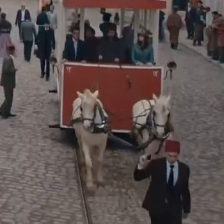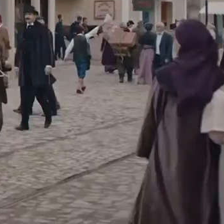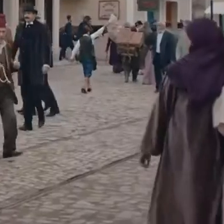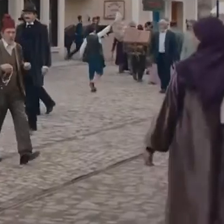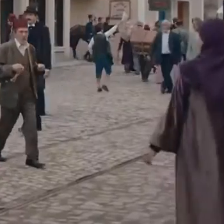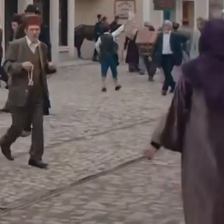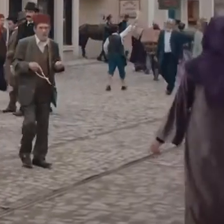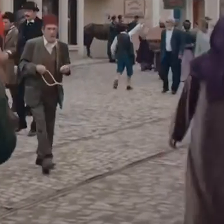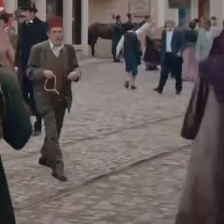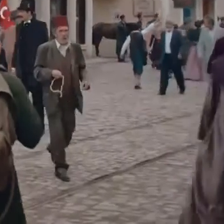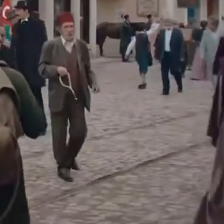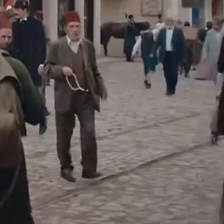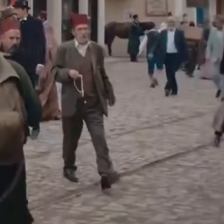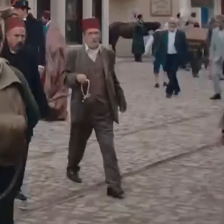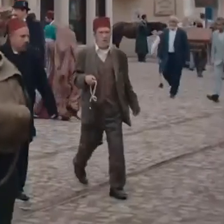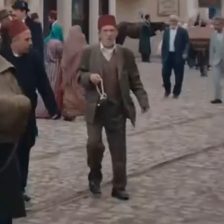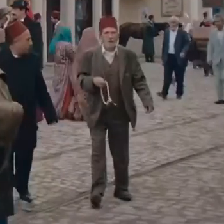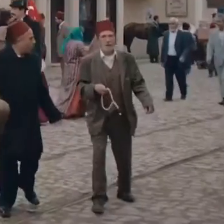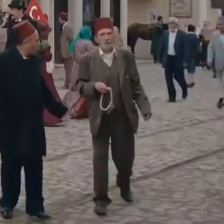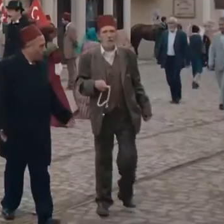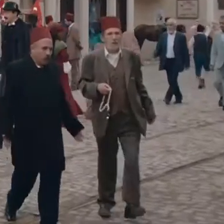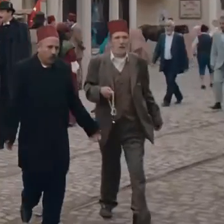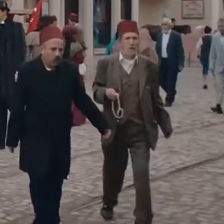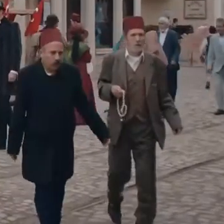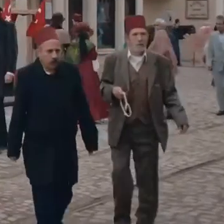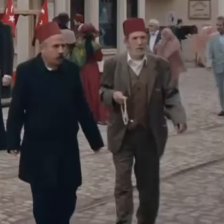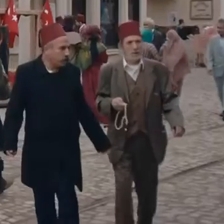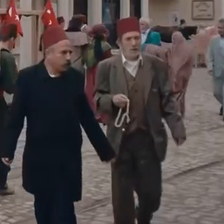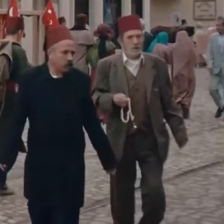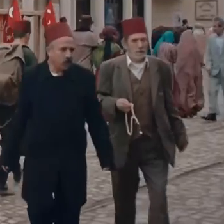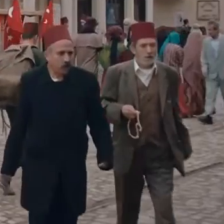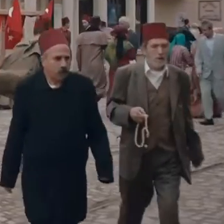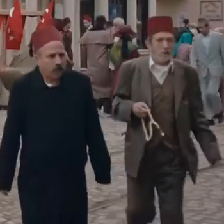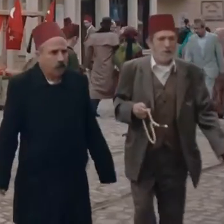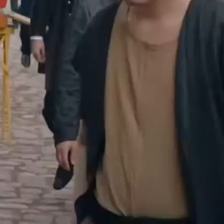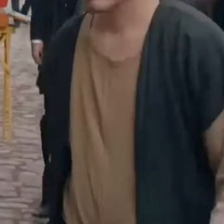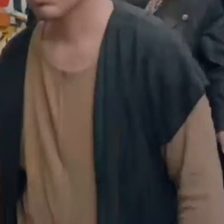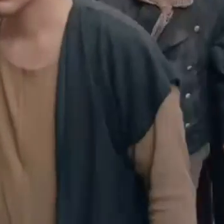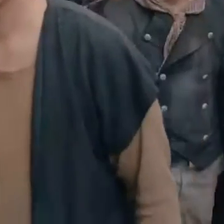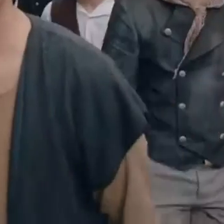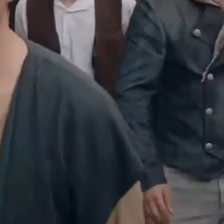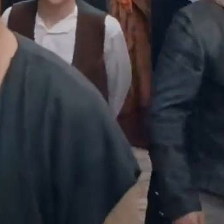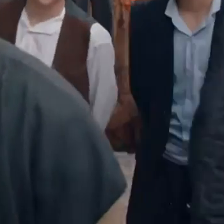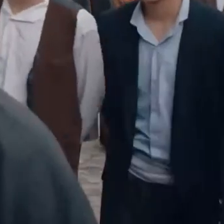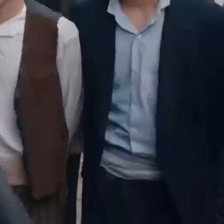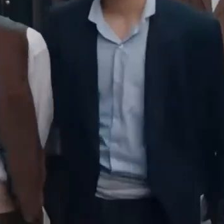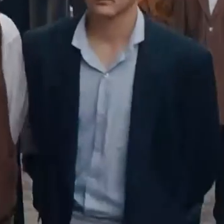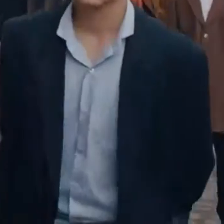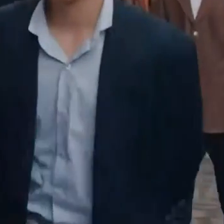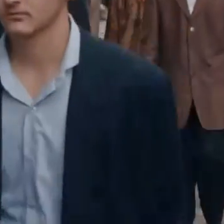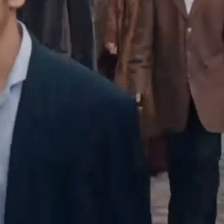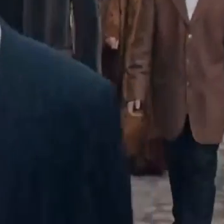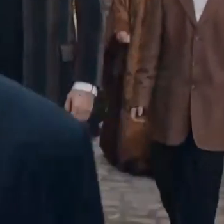Perada çok yerde Türk bayrakları asılı. Atların çektiği otobüsün arka merdivenine oturup ayaklarını sarkıtmış bir adamın elinde